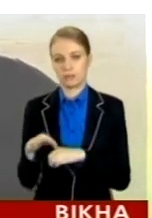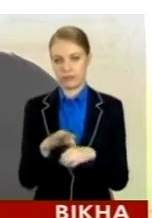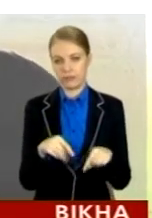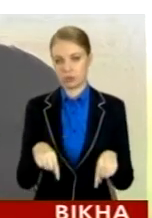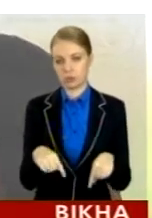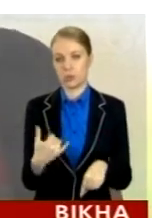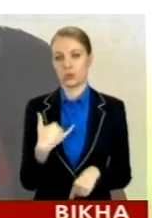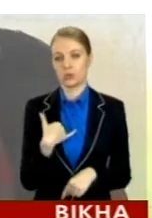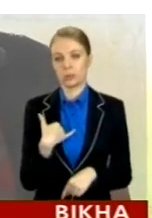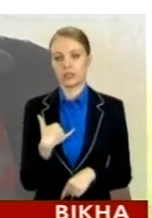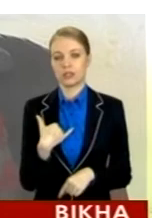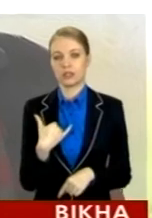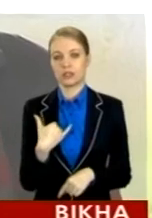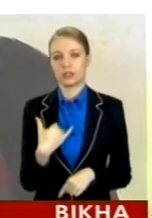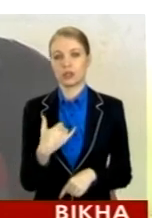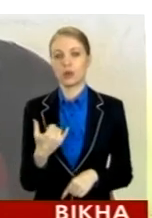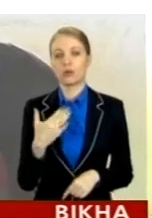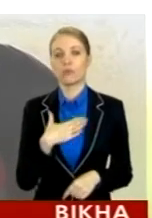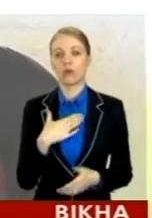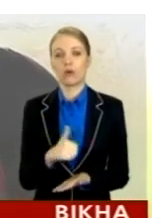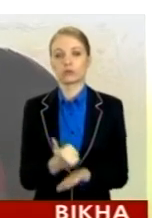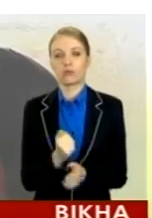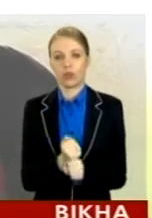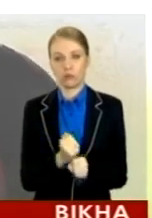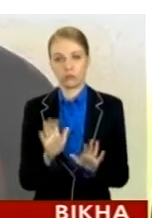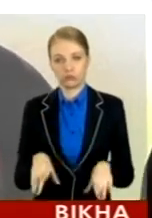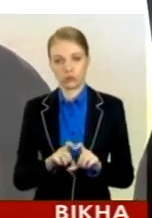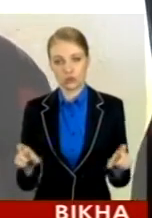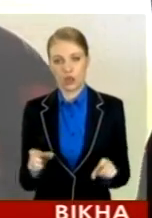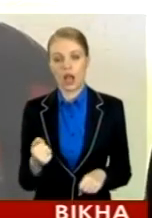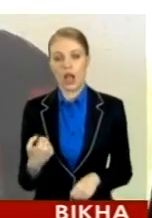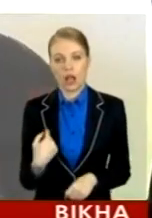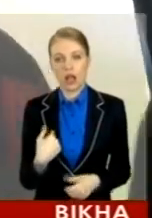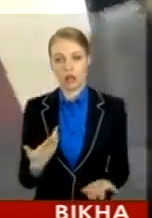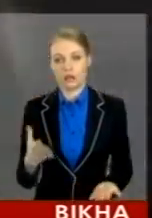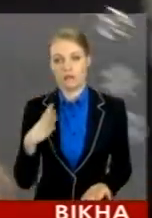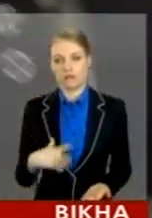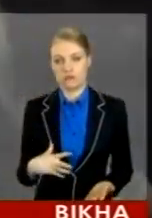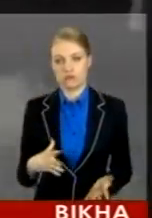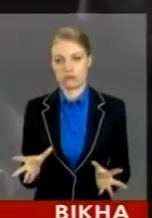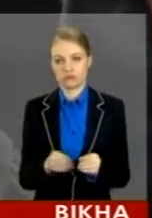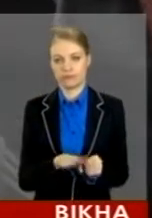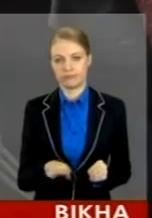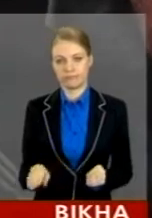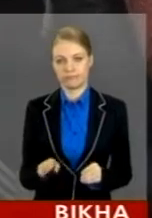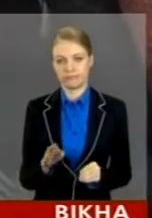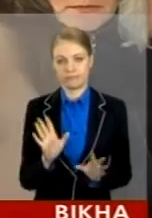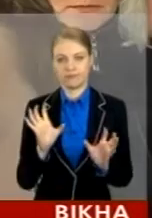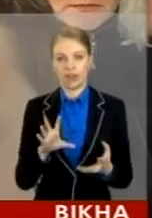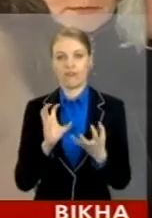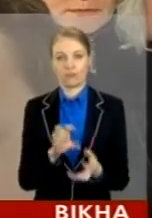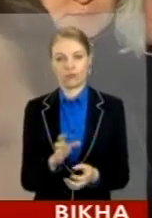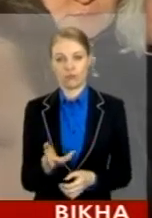в мене моя основна робота у школі а я мушу мушу їхати з ними в автобусі